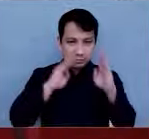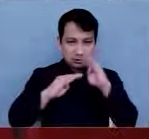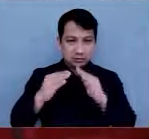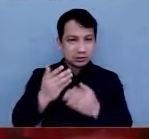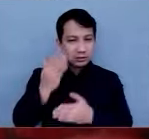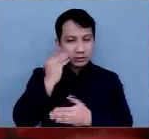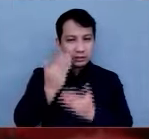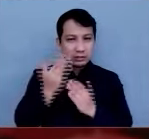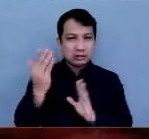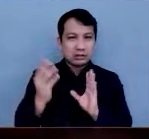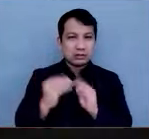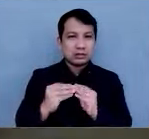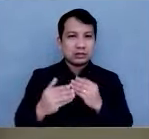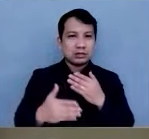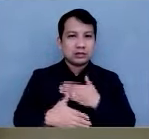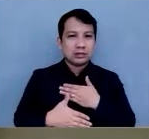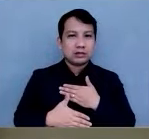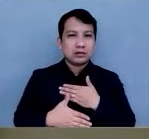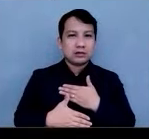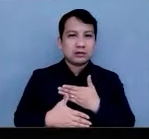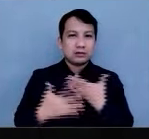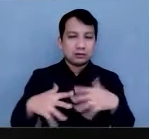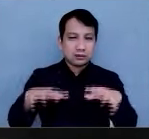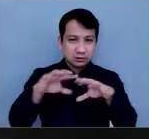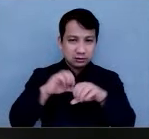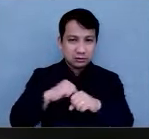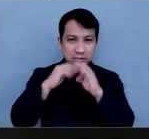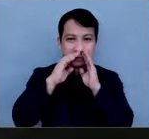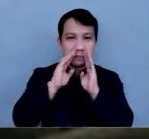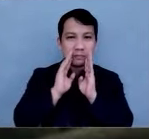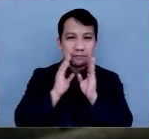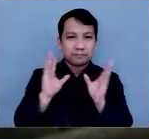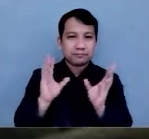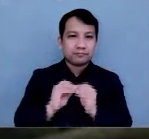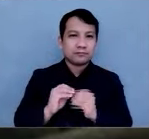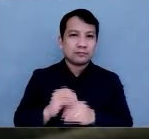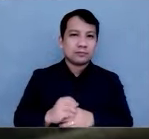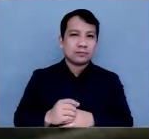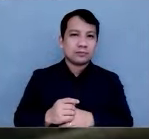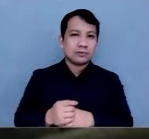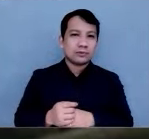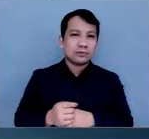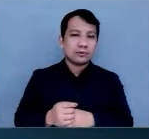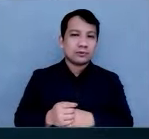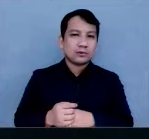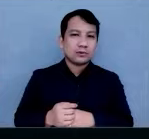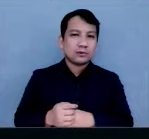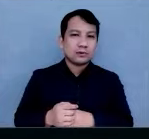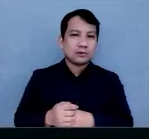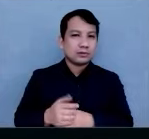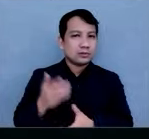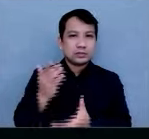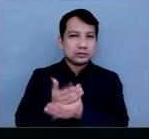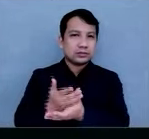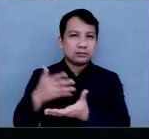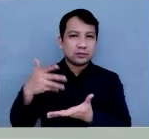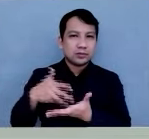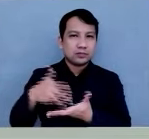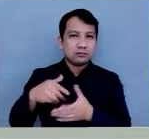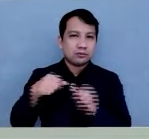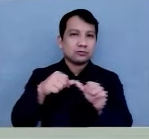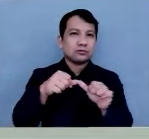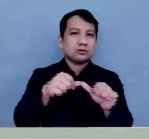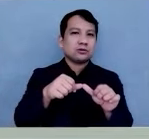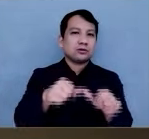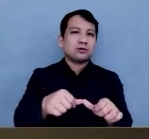Ang kaligayahan ay may katumbas ding kalungkutan. I risk everything, my studies, just to pursue this. Mag-start na naman